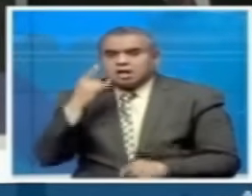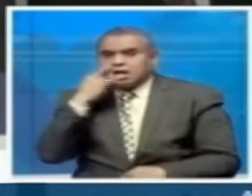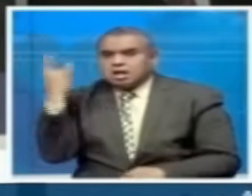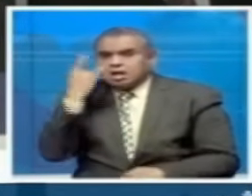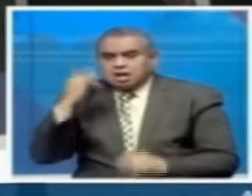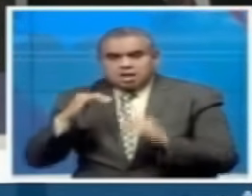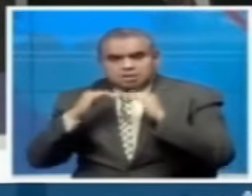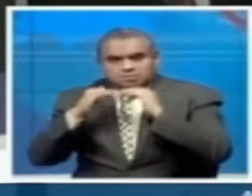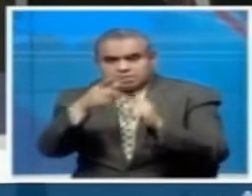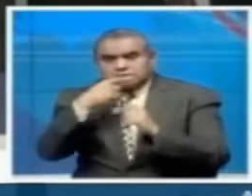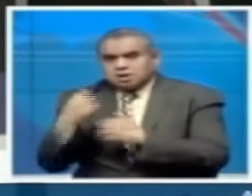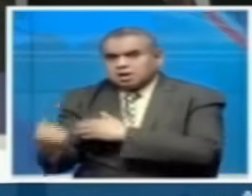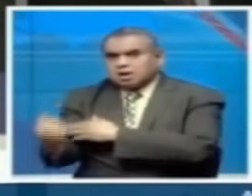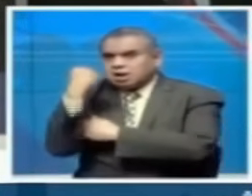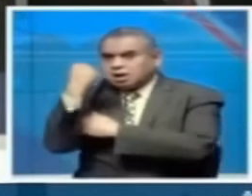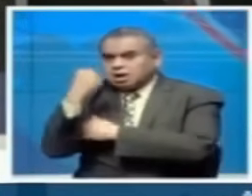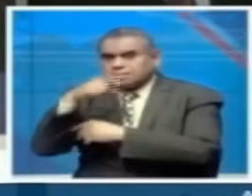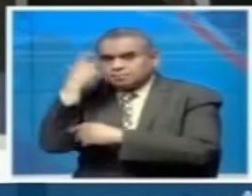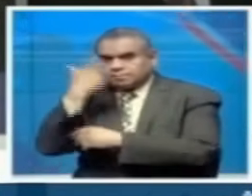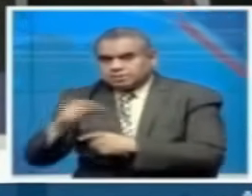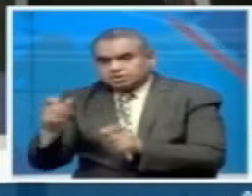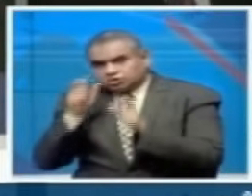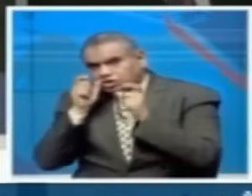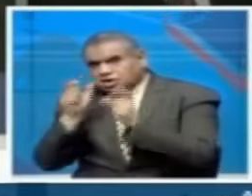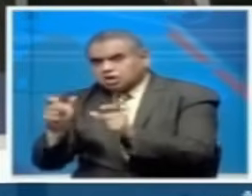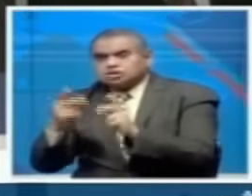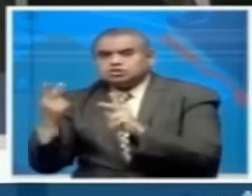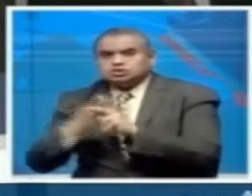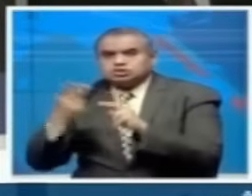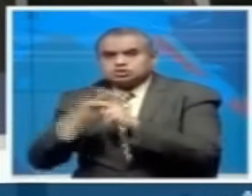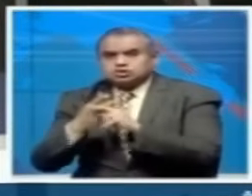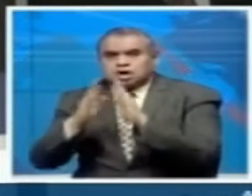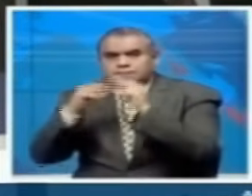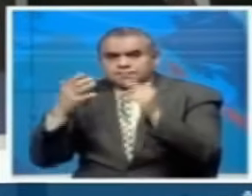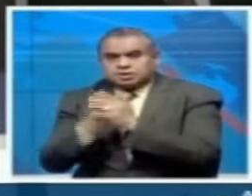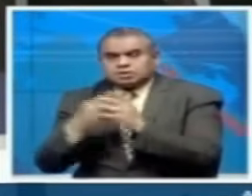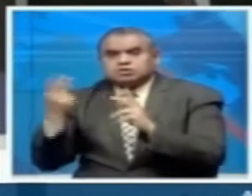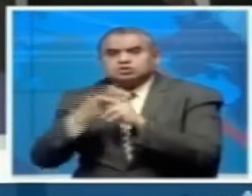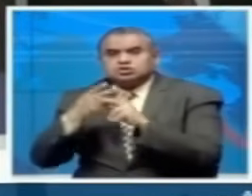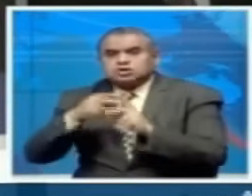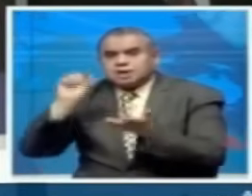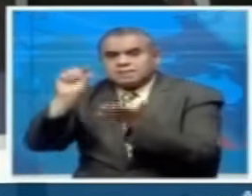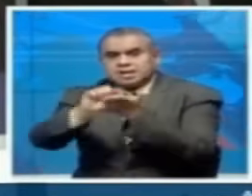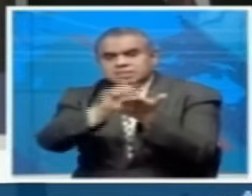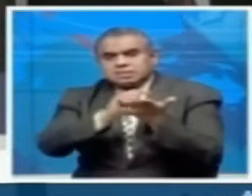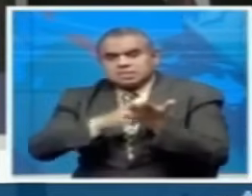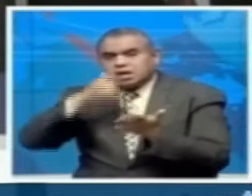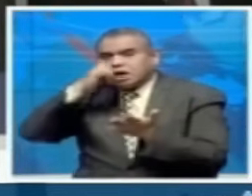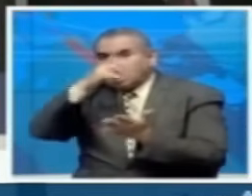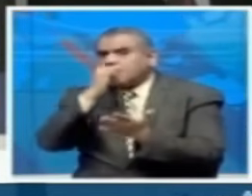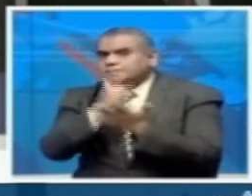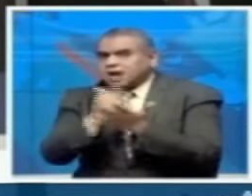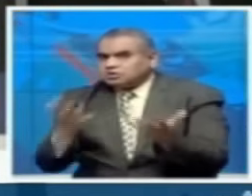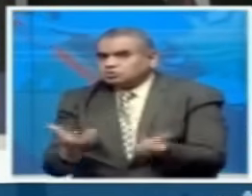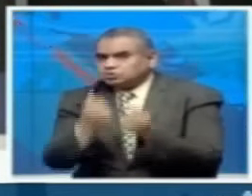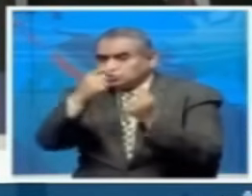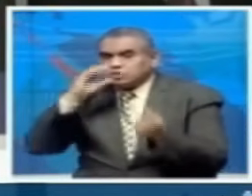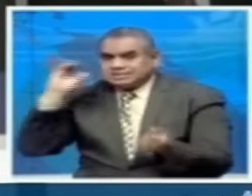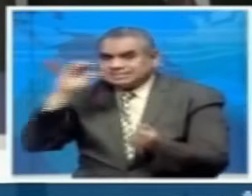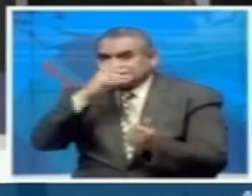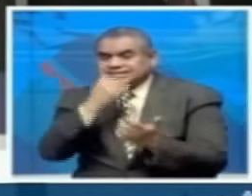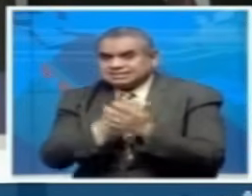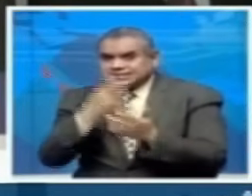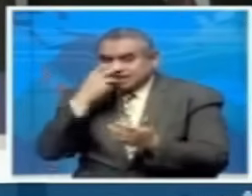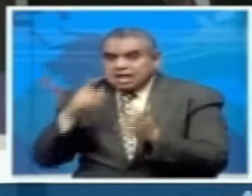فيه القوة، شفنا فيه الحماية للشعب المصري وايضا شعوب بالدول العربية كلها. احنا لما قلنا عبد الفتاح السيسي في